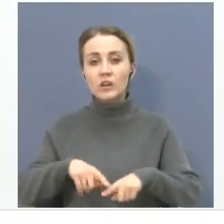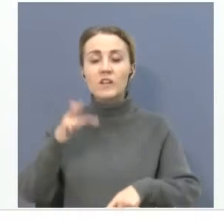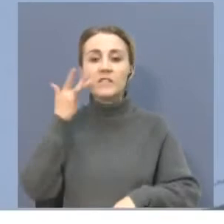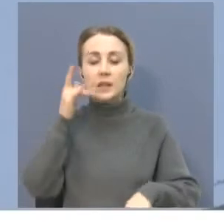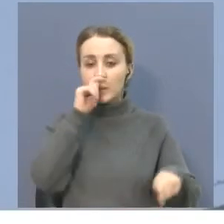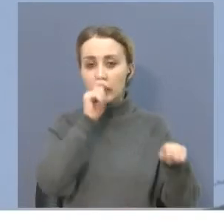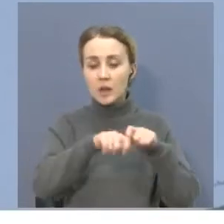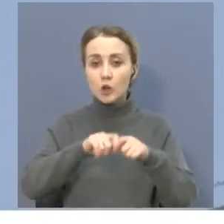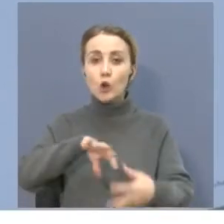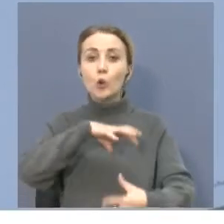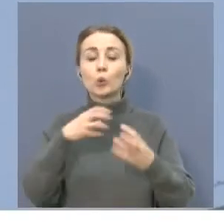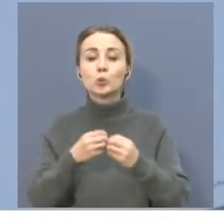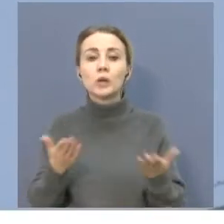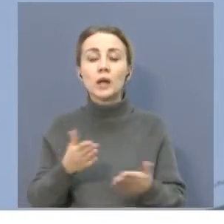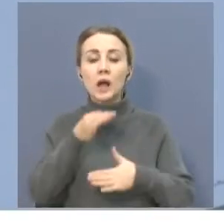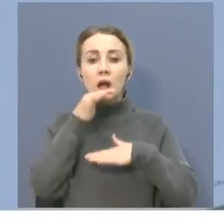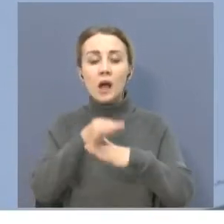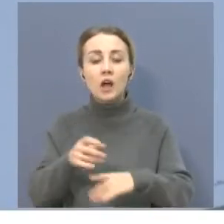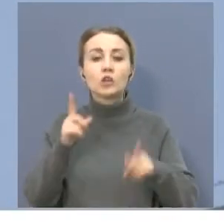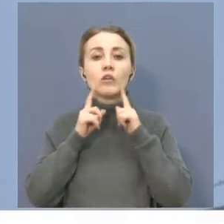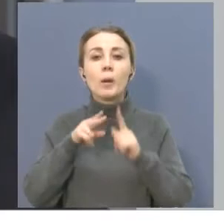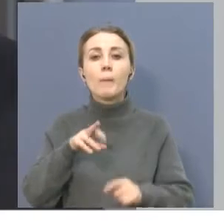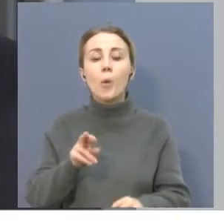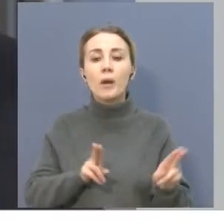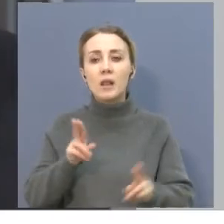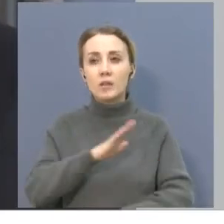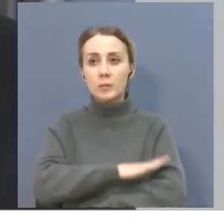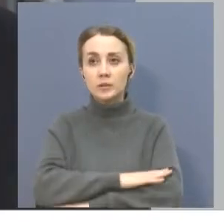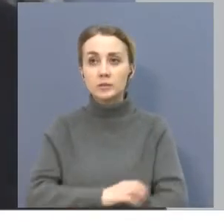Оның нәтижесі әдеп жөніндегі кеңесте жарияланады.